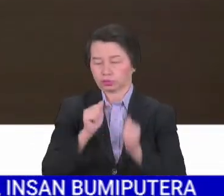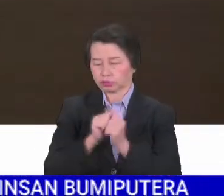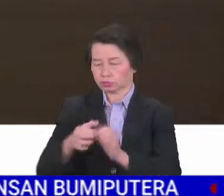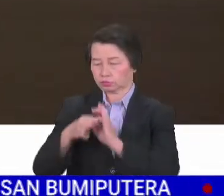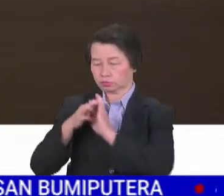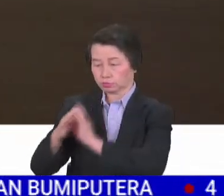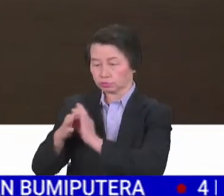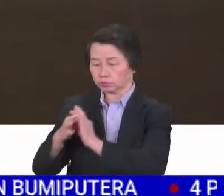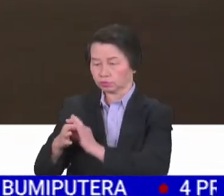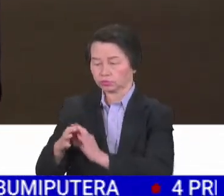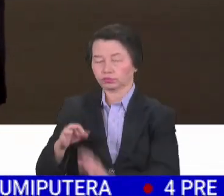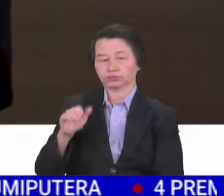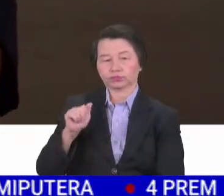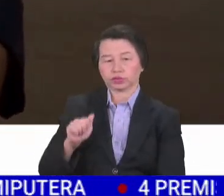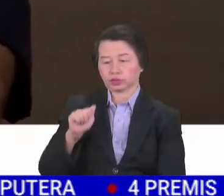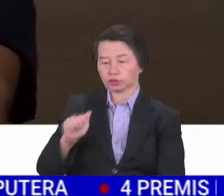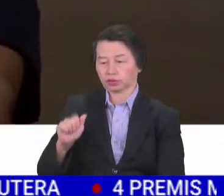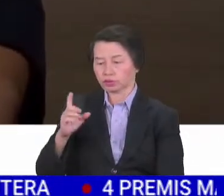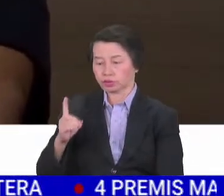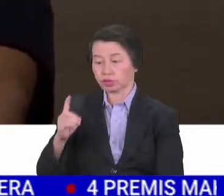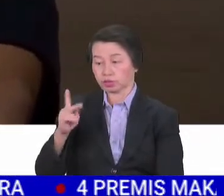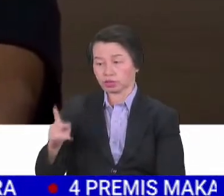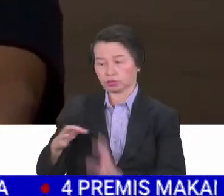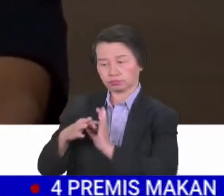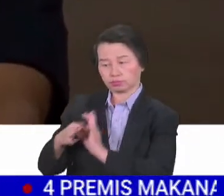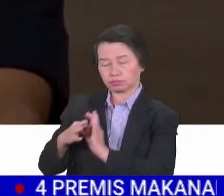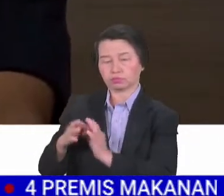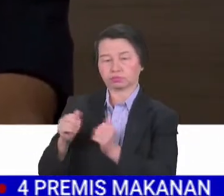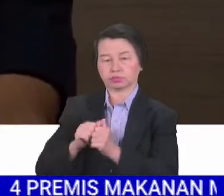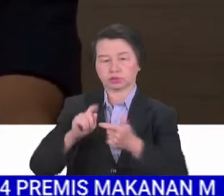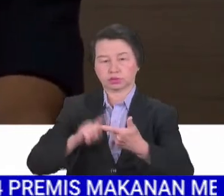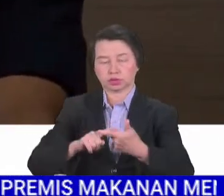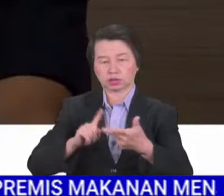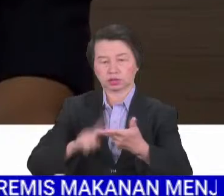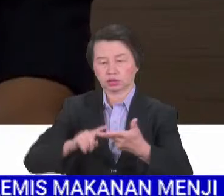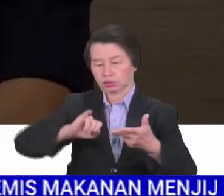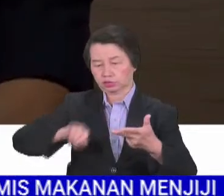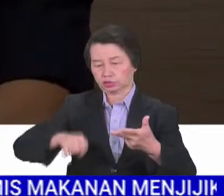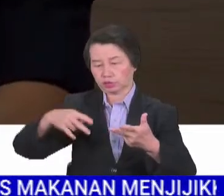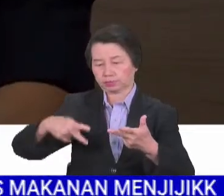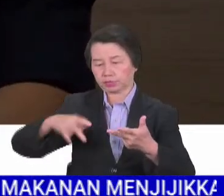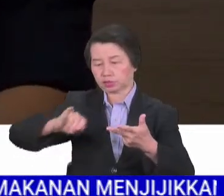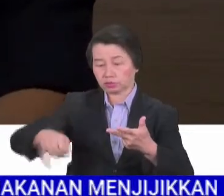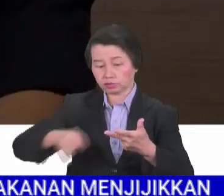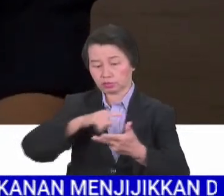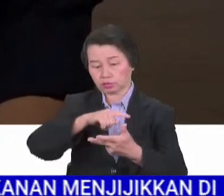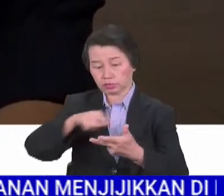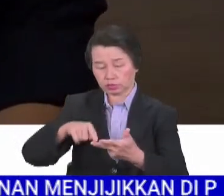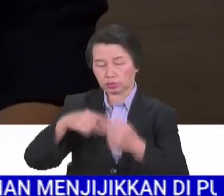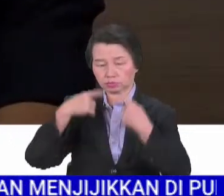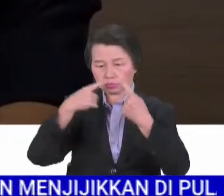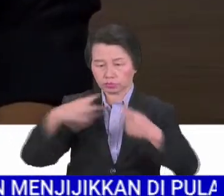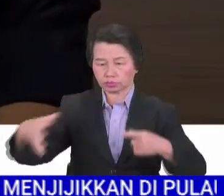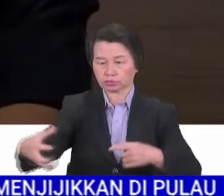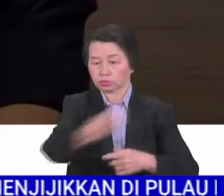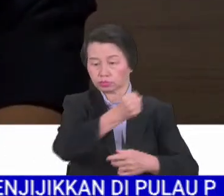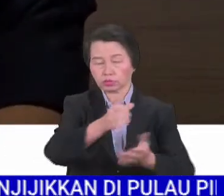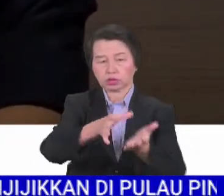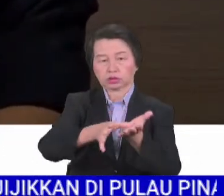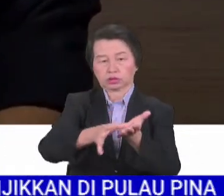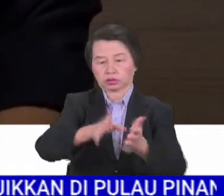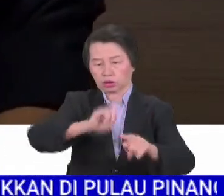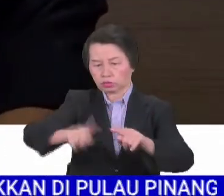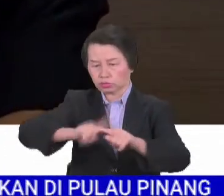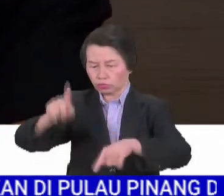kerjasama Agensi Anti Dadah Kebangsaan AADK dan Jabatan Pengangkutan Jalan JPJ telah berjaya merampas dadah